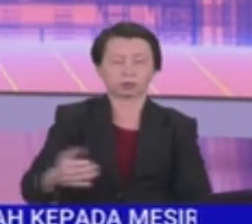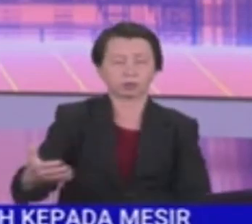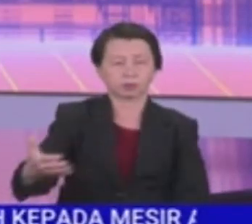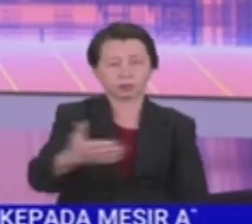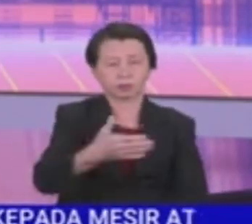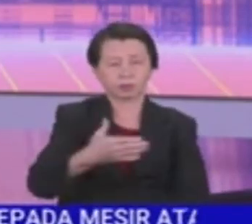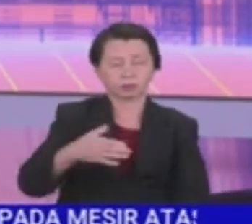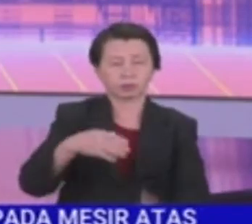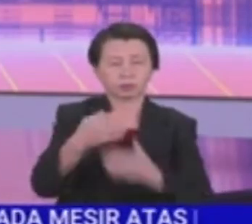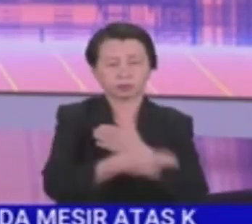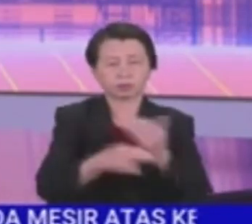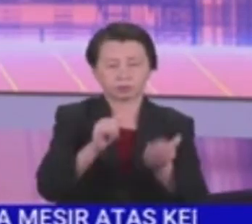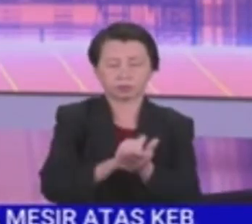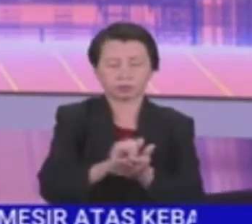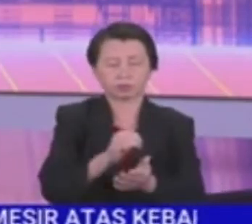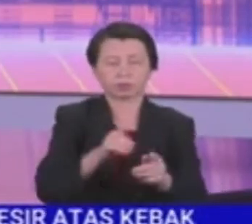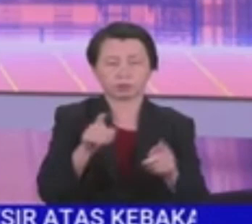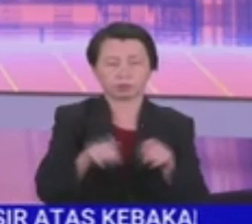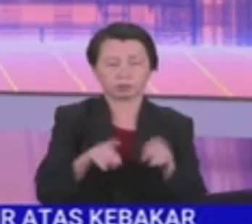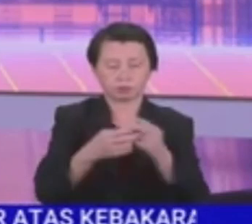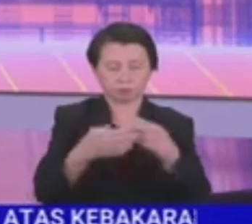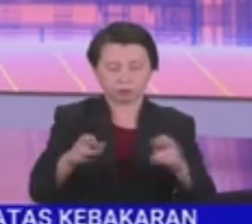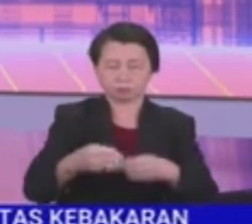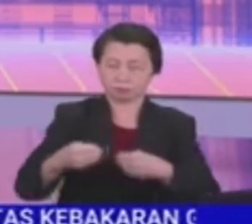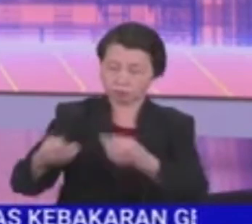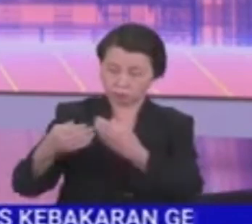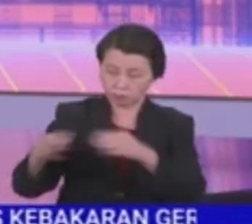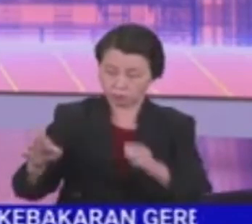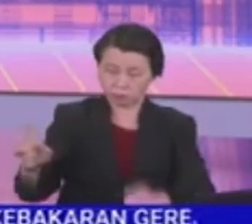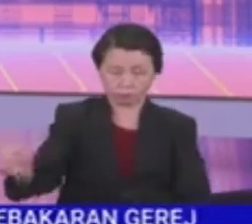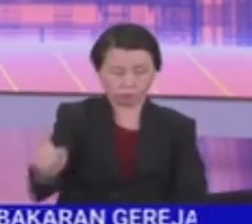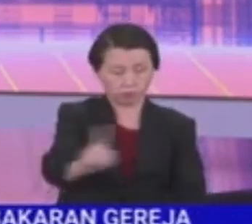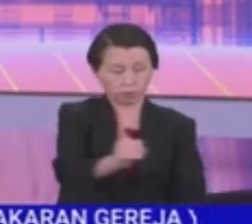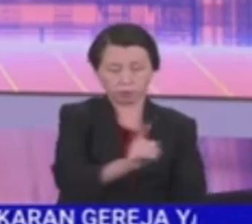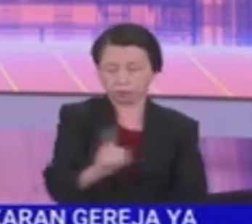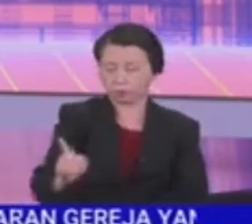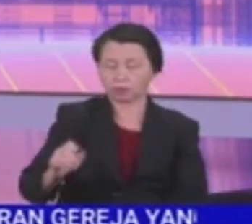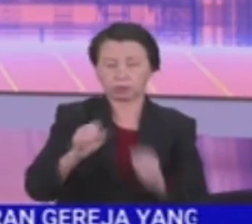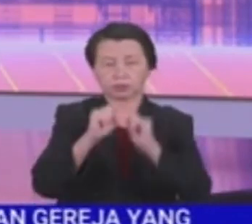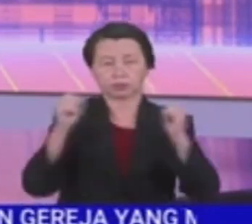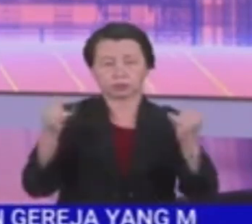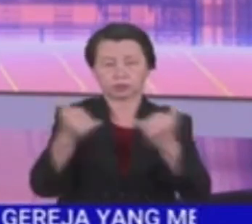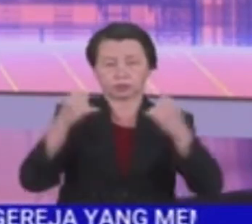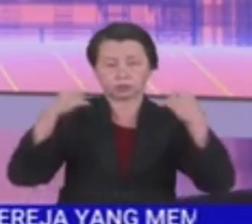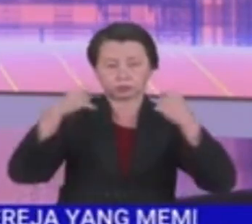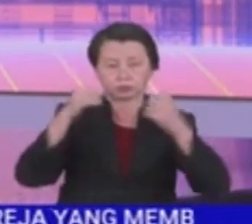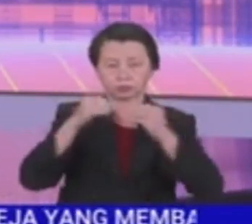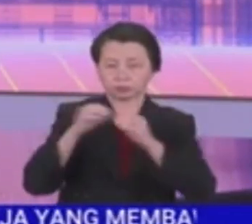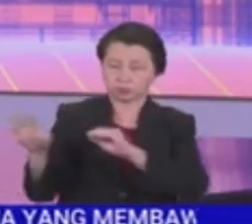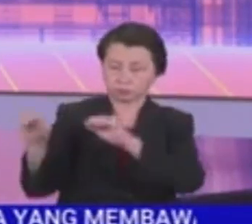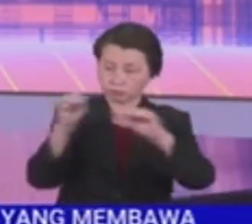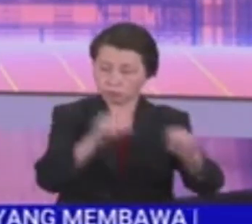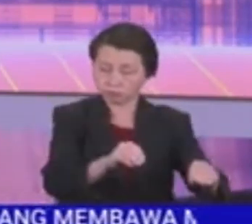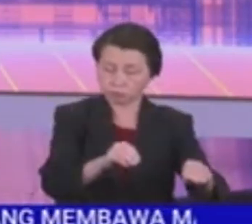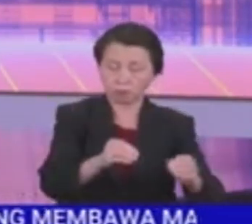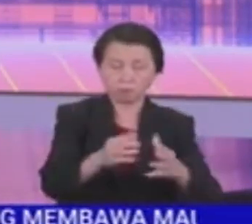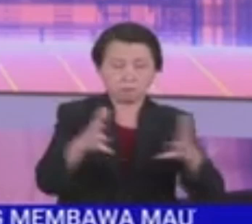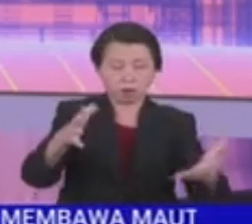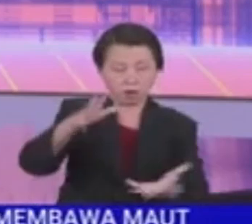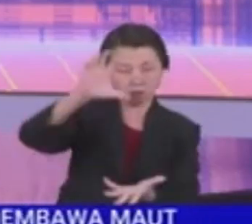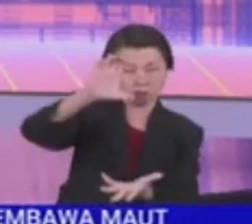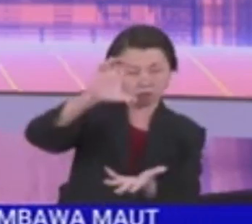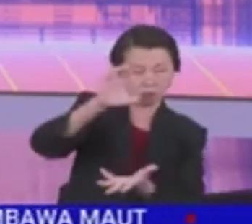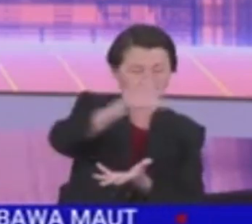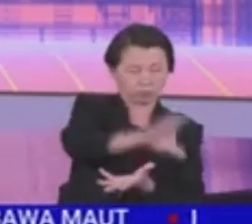di negeri itu. Malah turut bersedia untuk membuka ruang kepada mana-mana syarikat swasta dengan pelaburan berskala besar